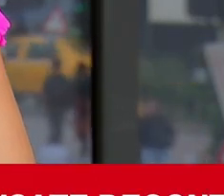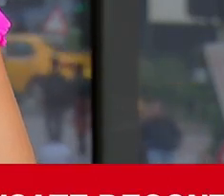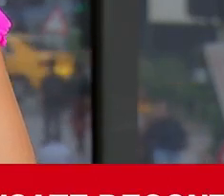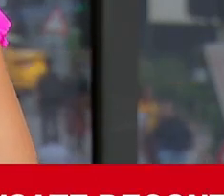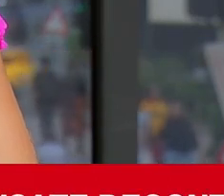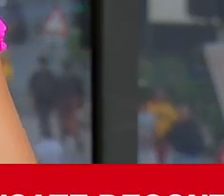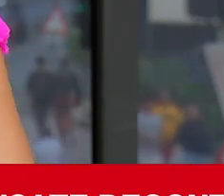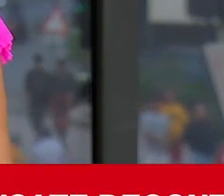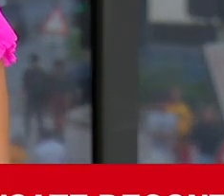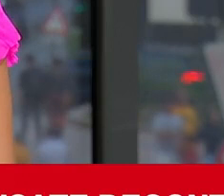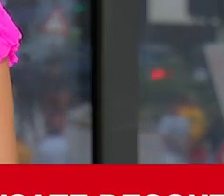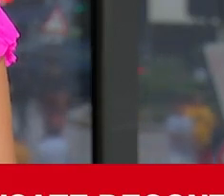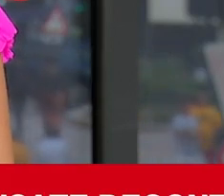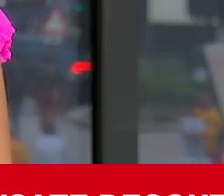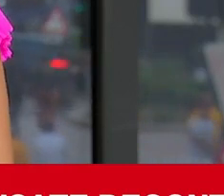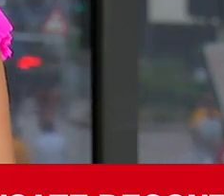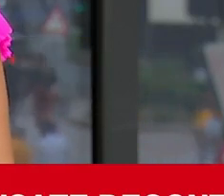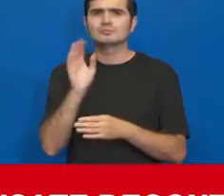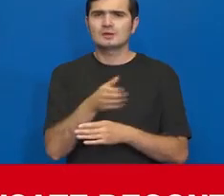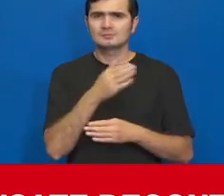către asociațiile de pacienți.